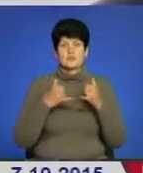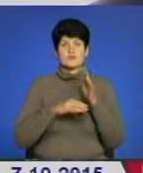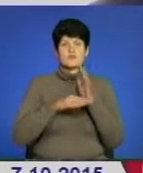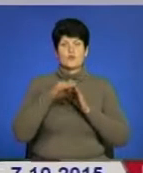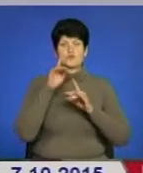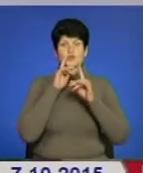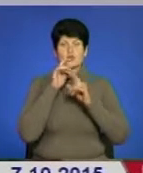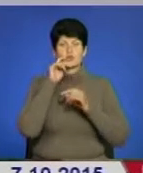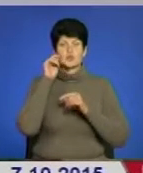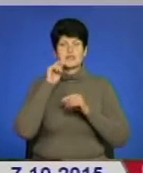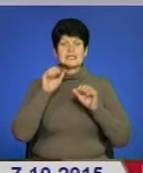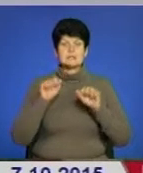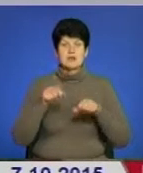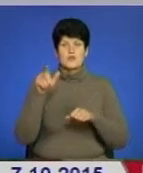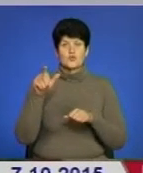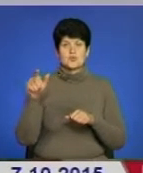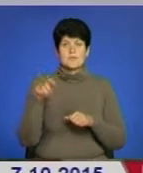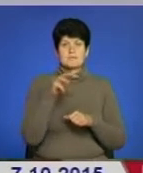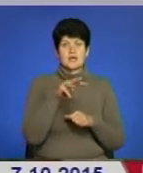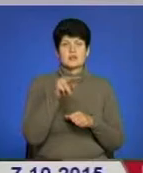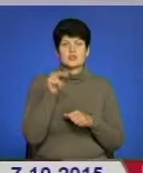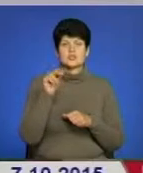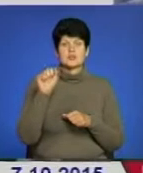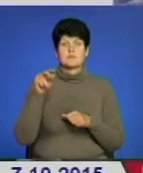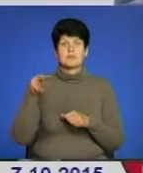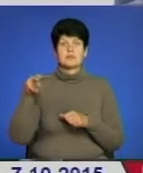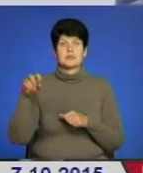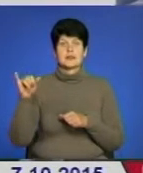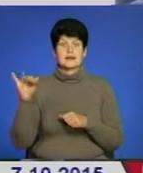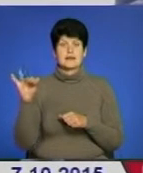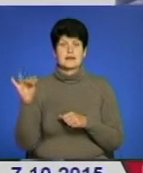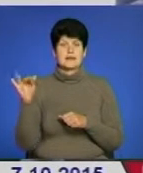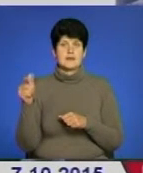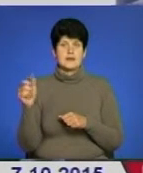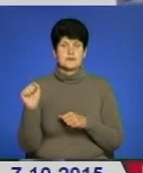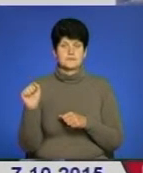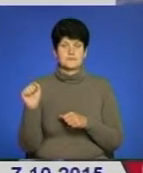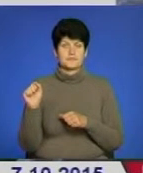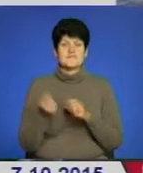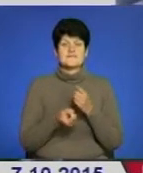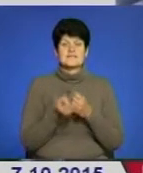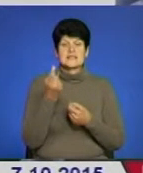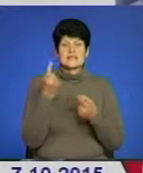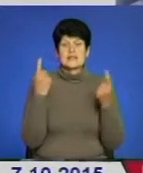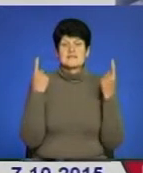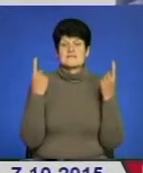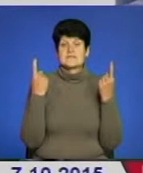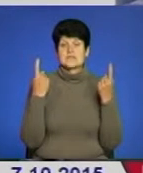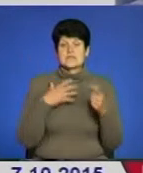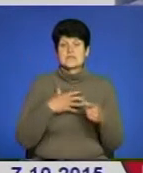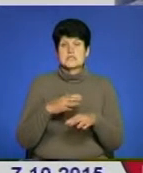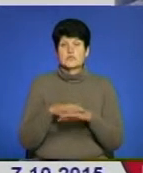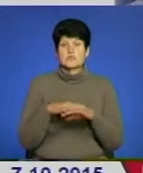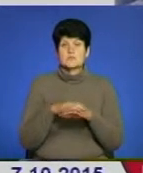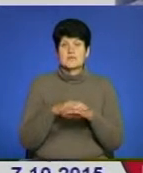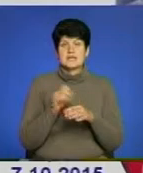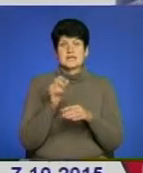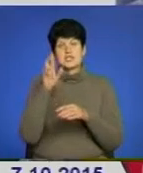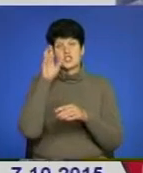Ради України з прав людини Михайло Чаплига. Виникає велике суспільне, скажімо так, навіть і державне замовлення